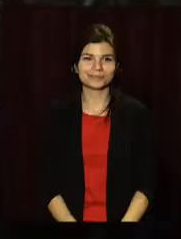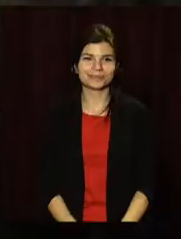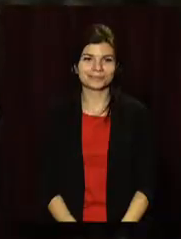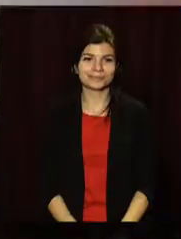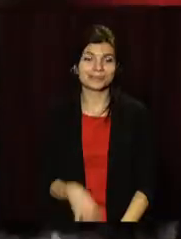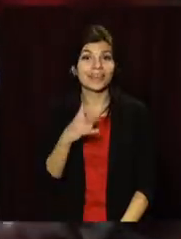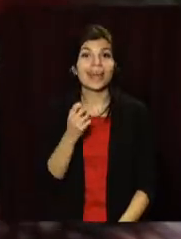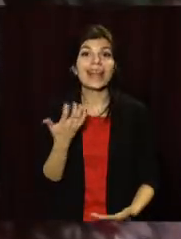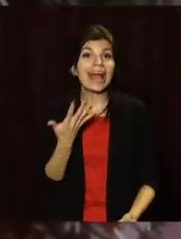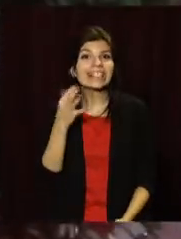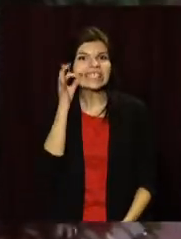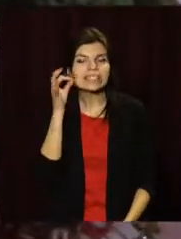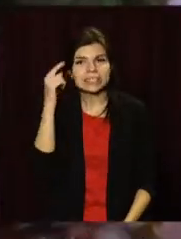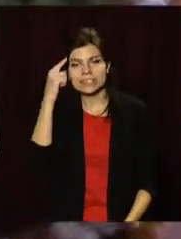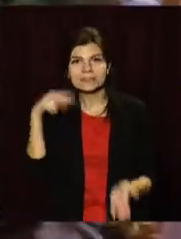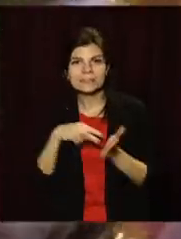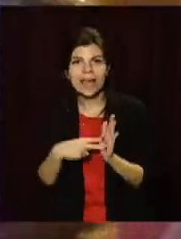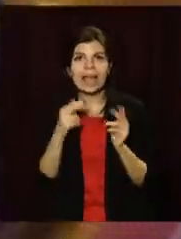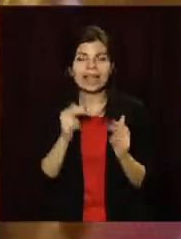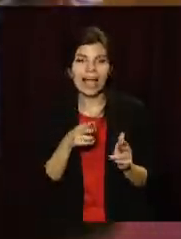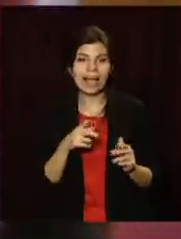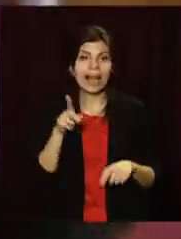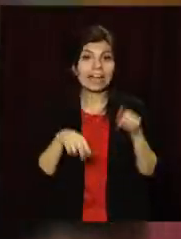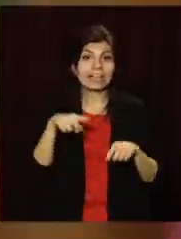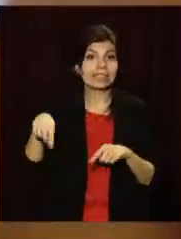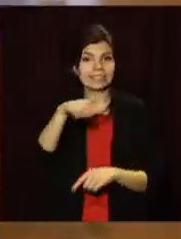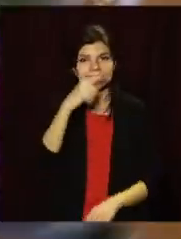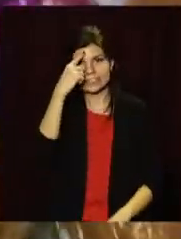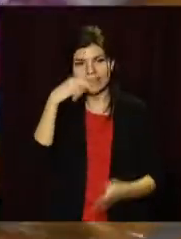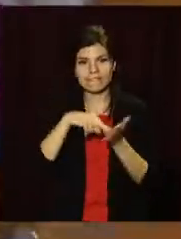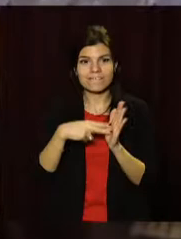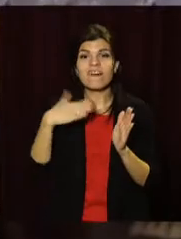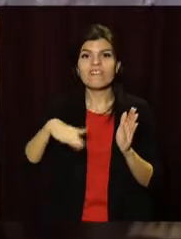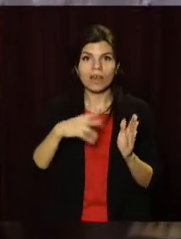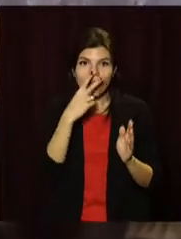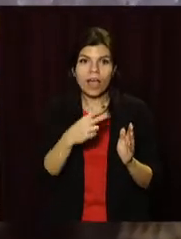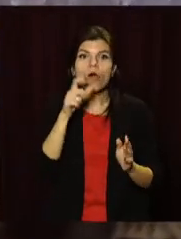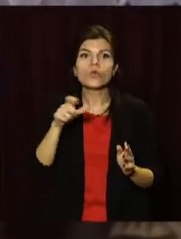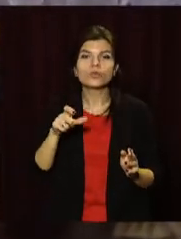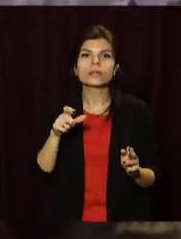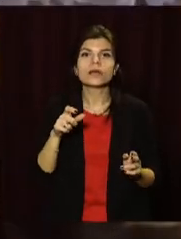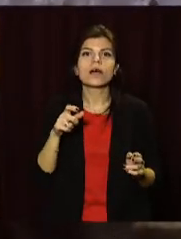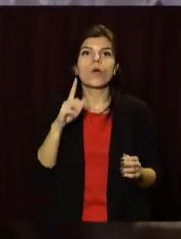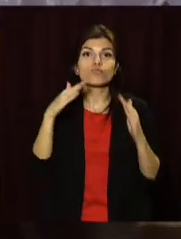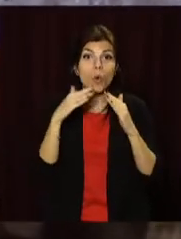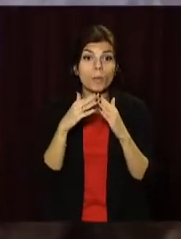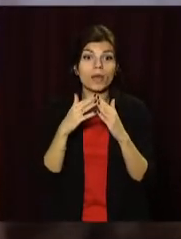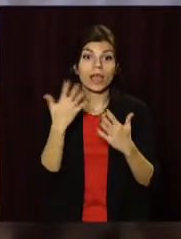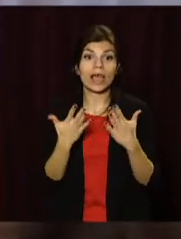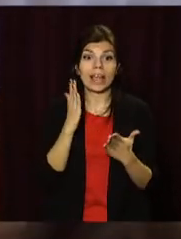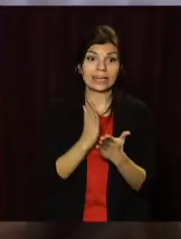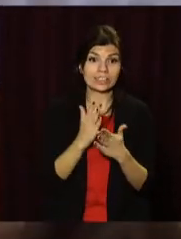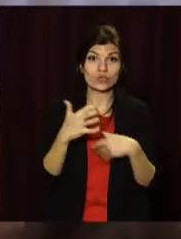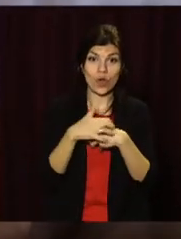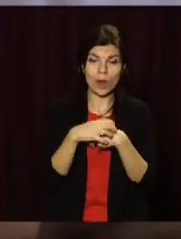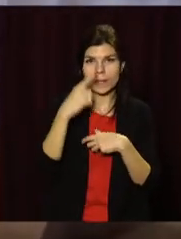На які тільки хитрощі не доводиться йти, деяким з них свідчать відео з мережі. Люди, маючи у домі кілька вусанів,